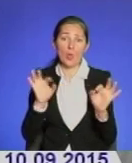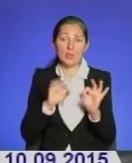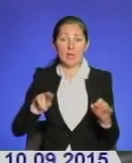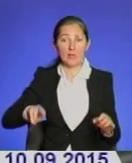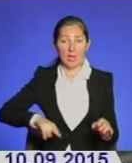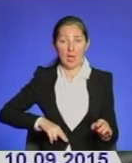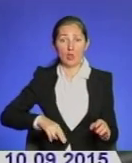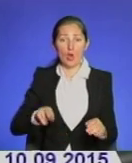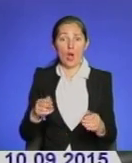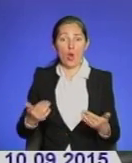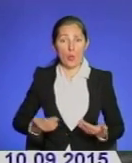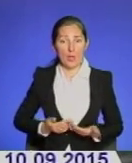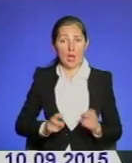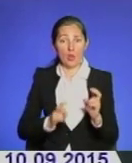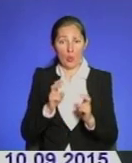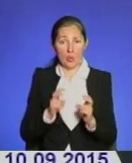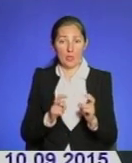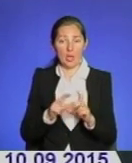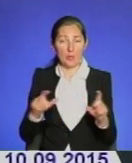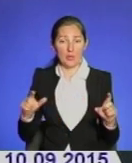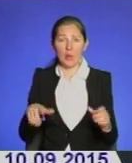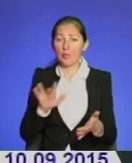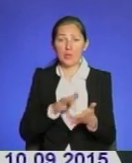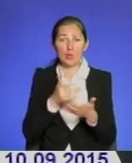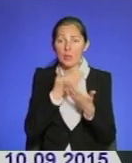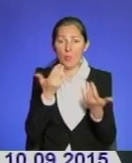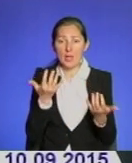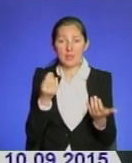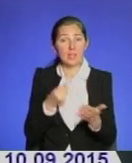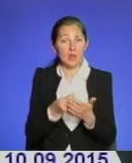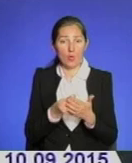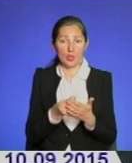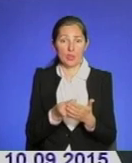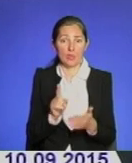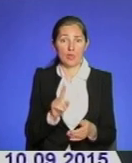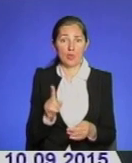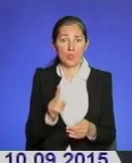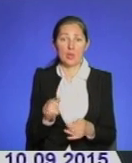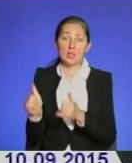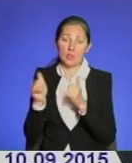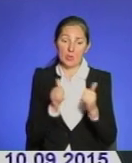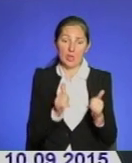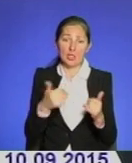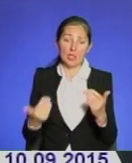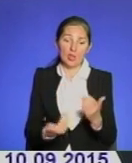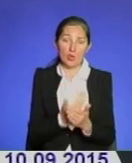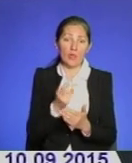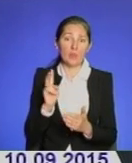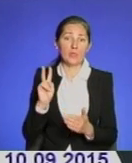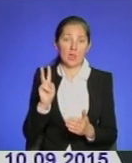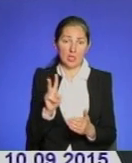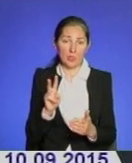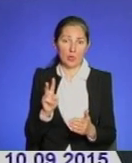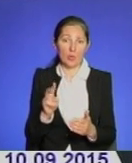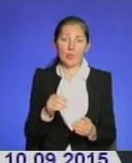підприємства «Тернопіль Електротранс». Місто не має стільки коштів, щоб забезпечити новим транспортом.